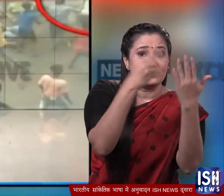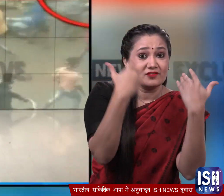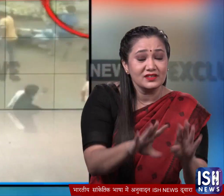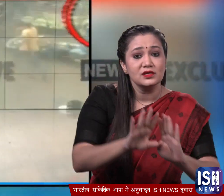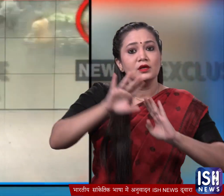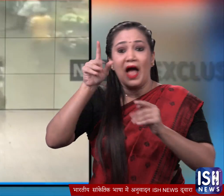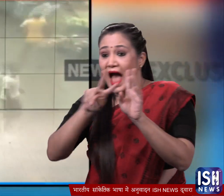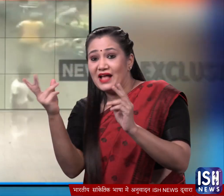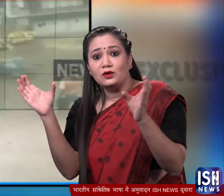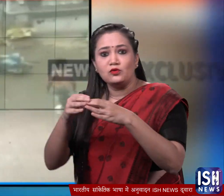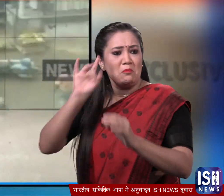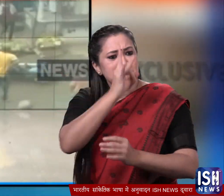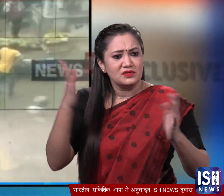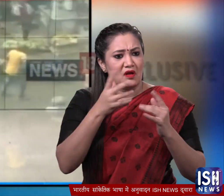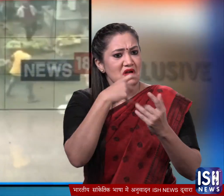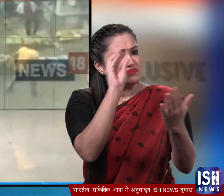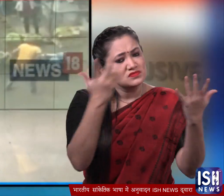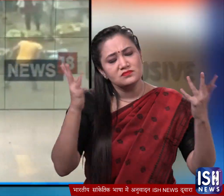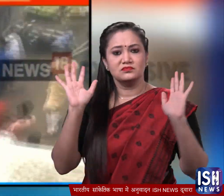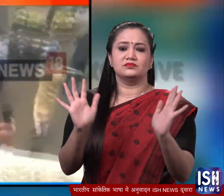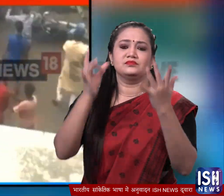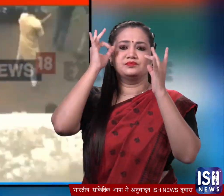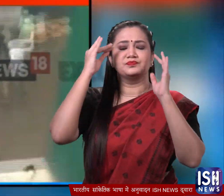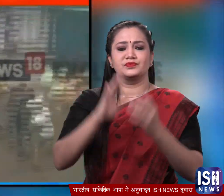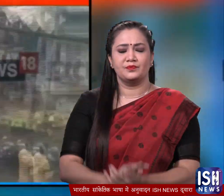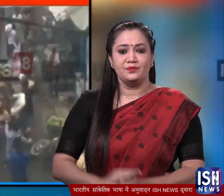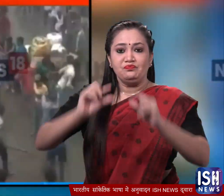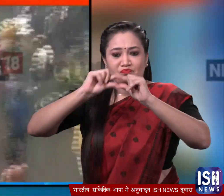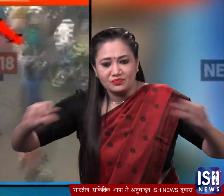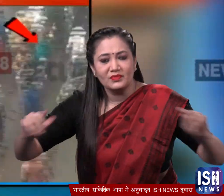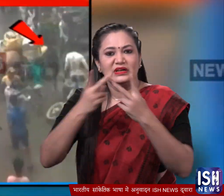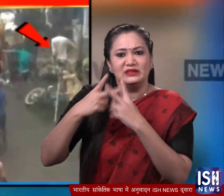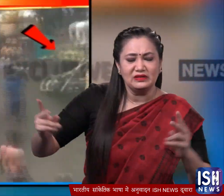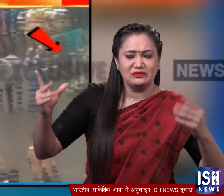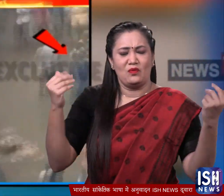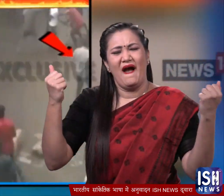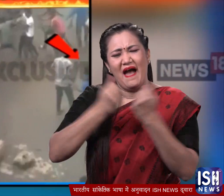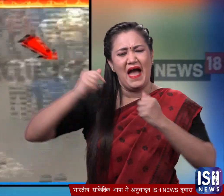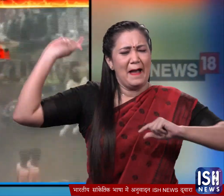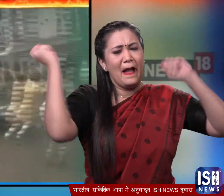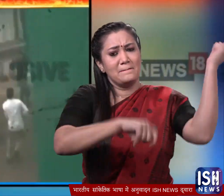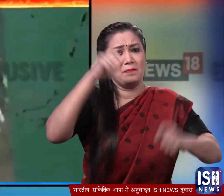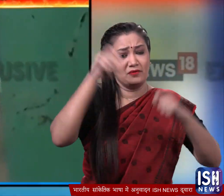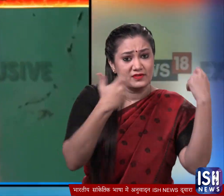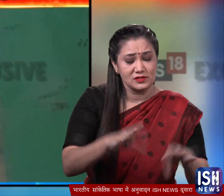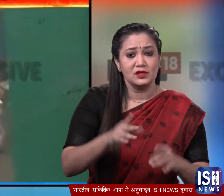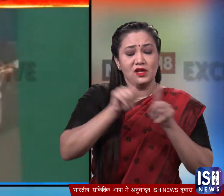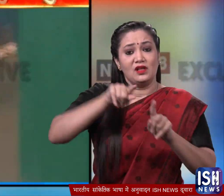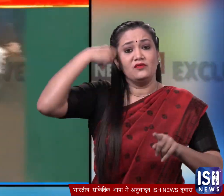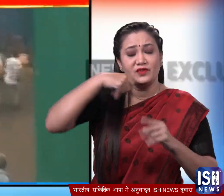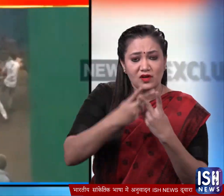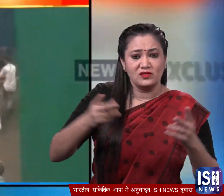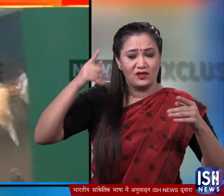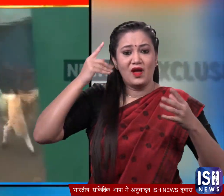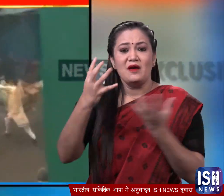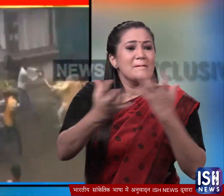दी, जिसकी खबर मिलते ही दूसरा पक्ष भड़क गया और डंडों के साथ उस पक्ष के लोगों पर हमला कर दिया। सामने आई तस्वीरों